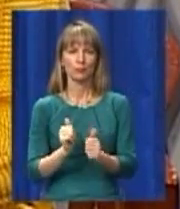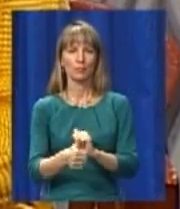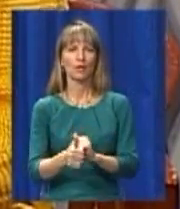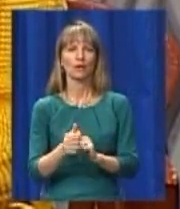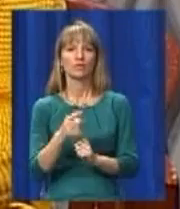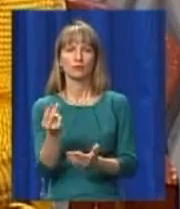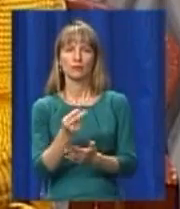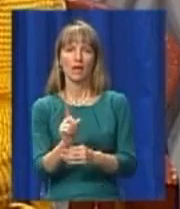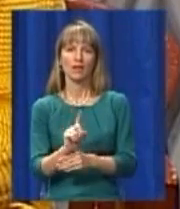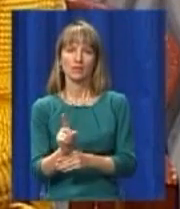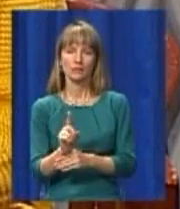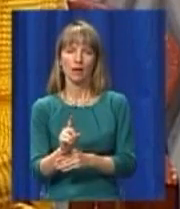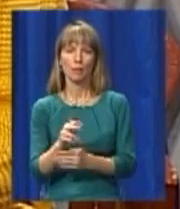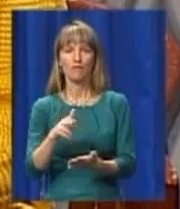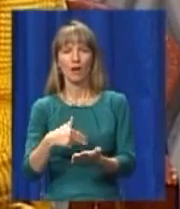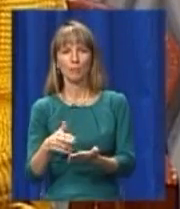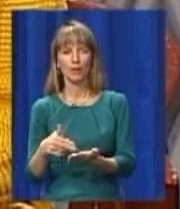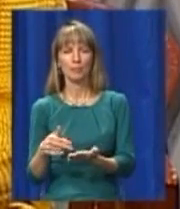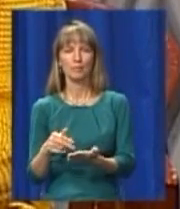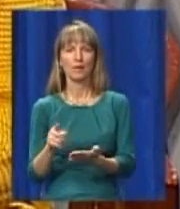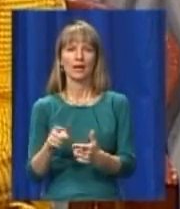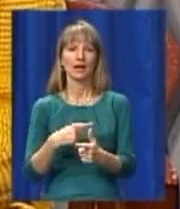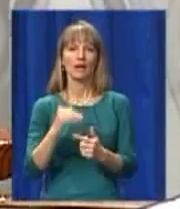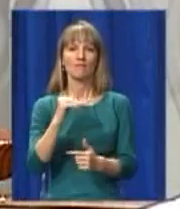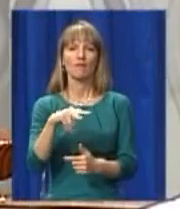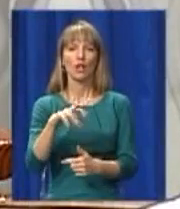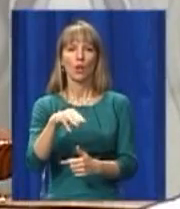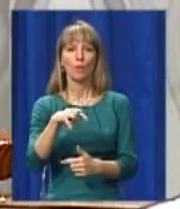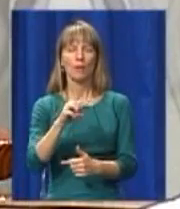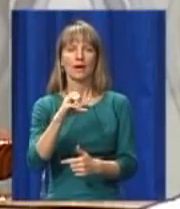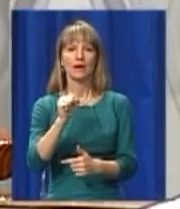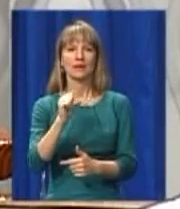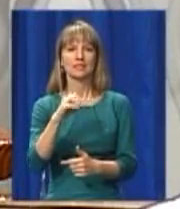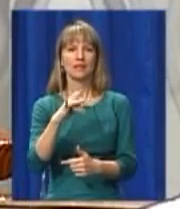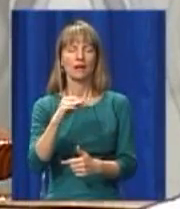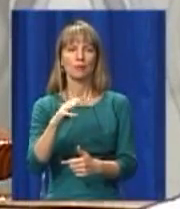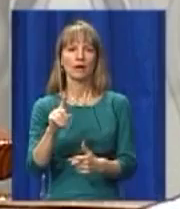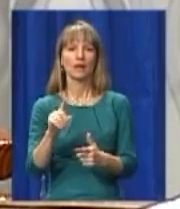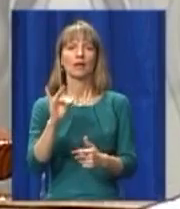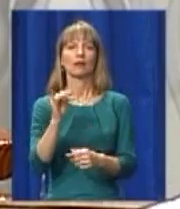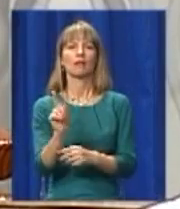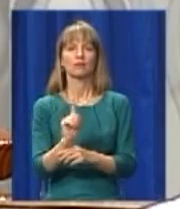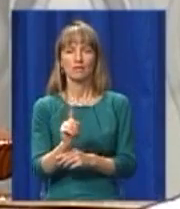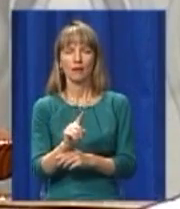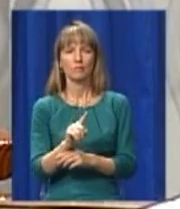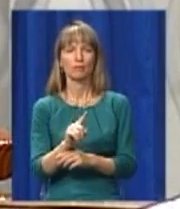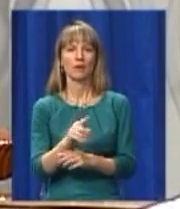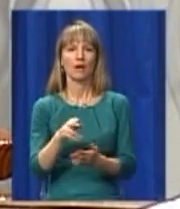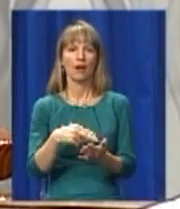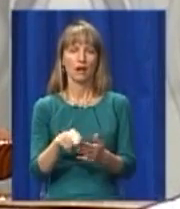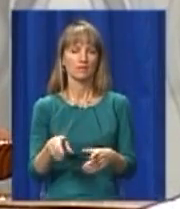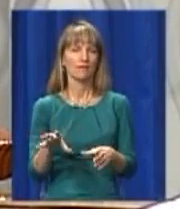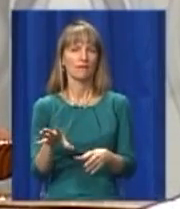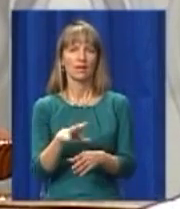малюєш? Карандашами, фарбами, фломастерами? Чи ще під руку попереду? І карандашами, і фломастерами, і